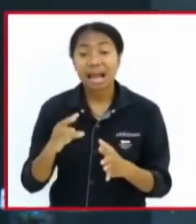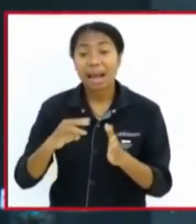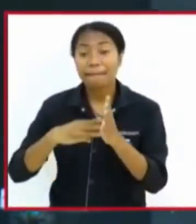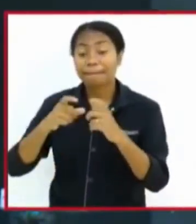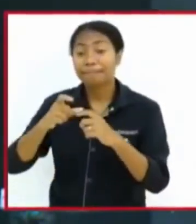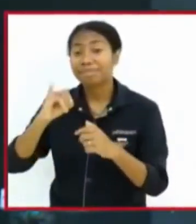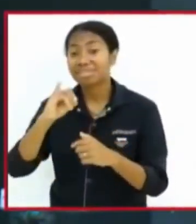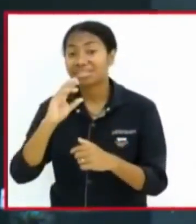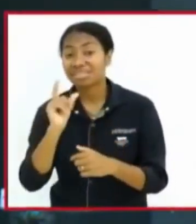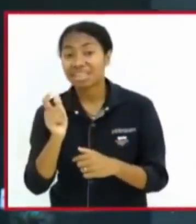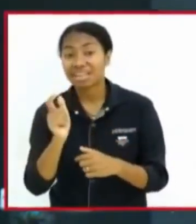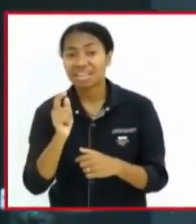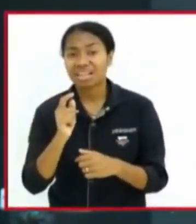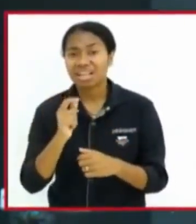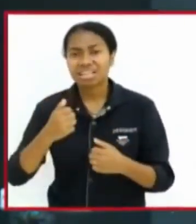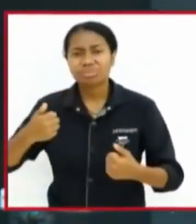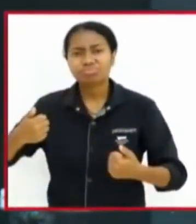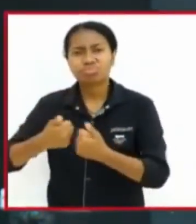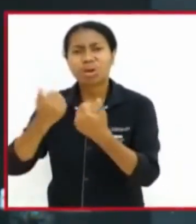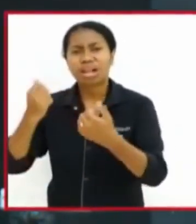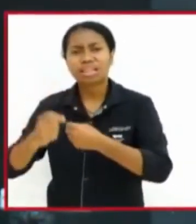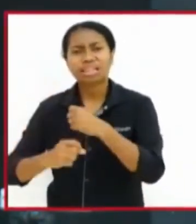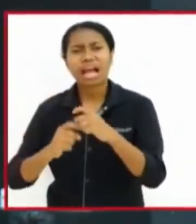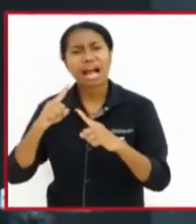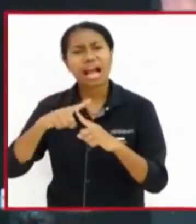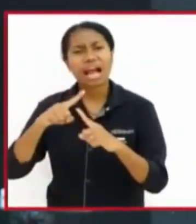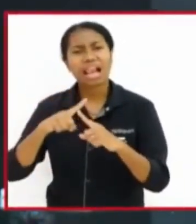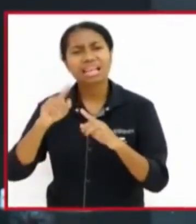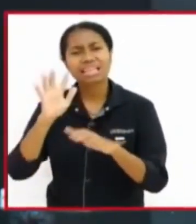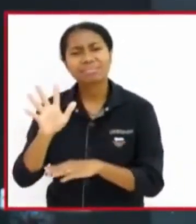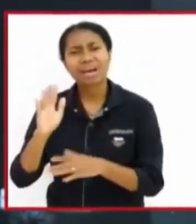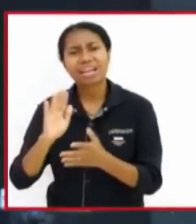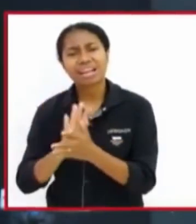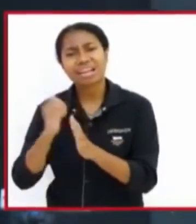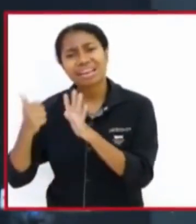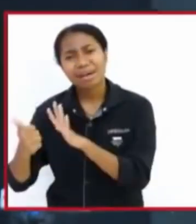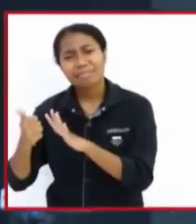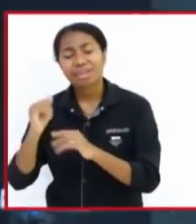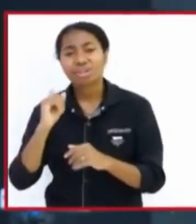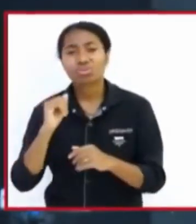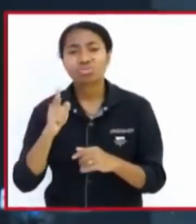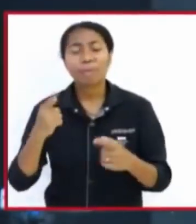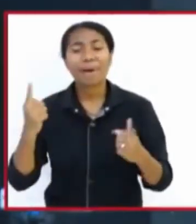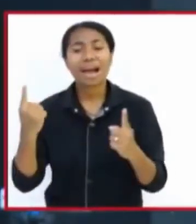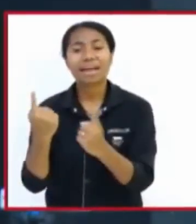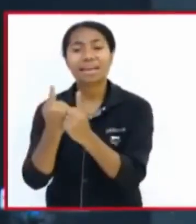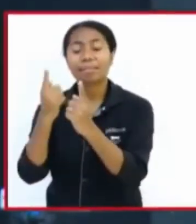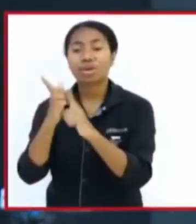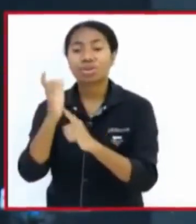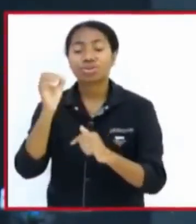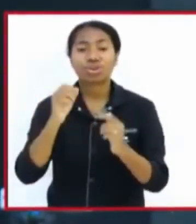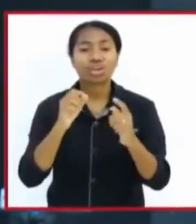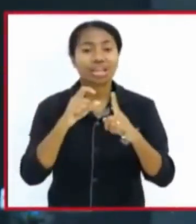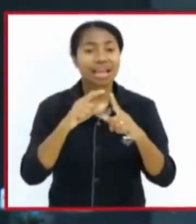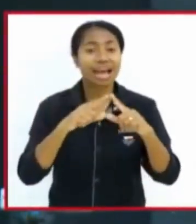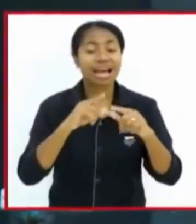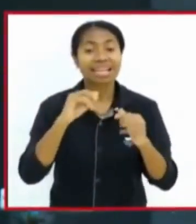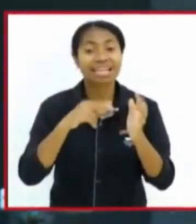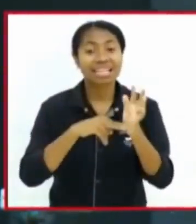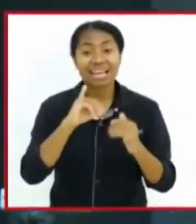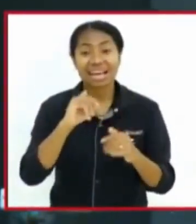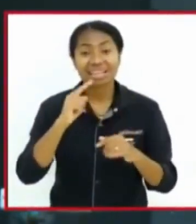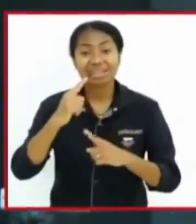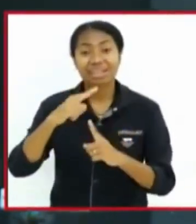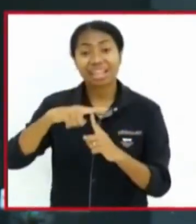dihantam pada tanggal 5 tanggal 6 Israel menghadap ke Yordania dan pada tanggal 7